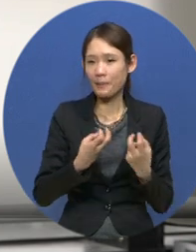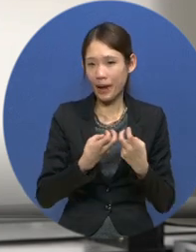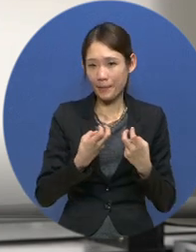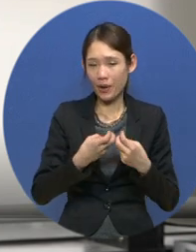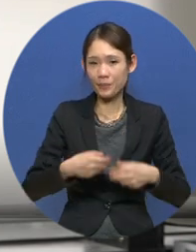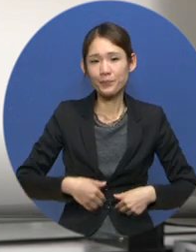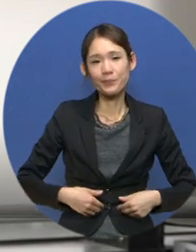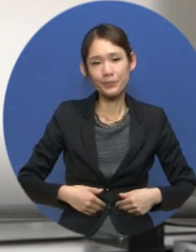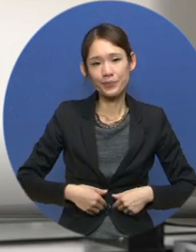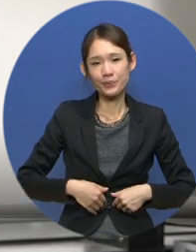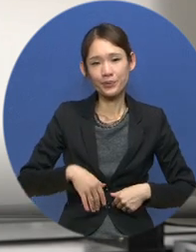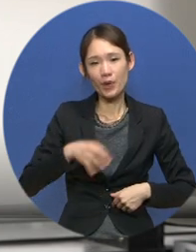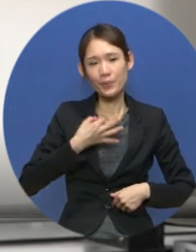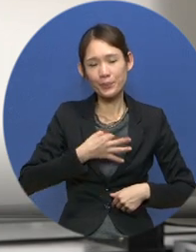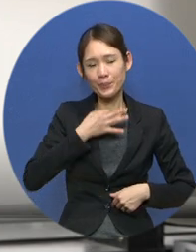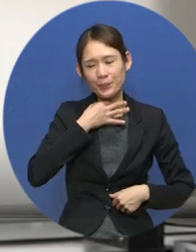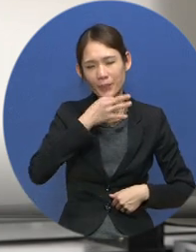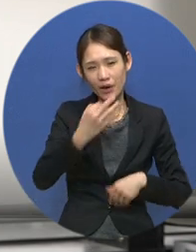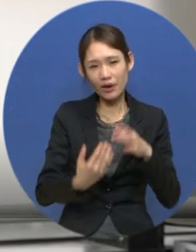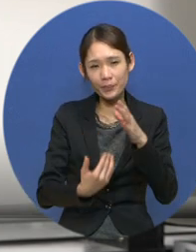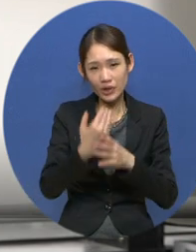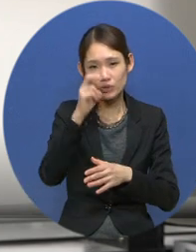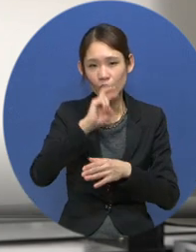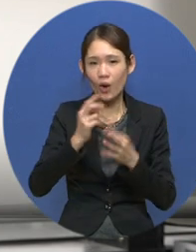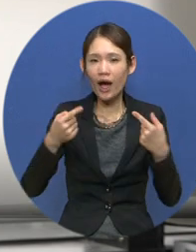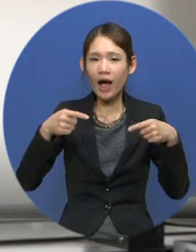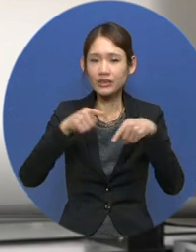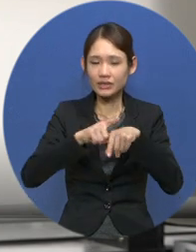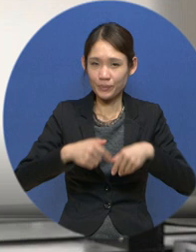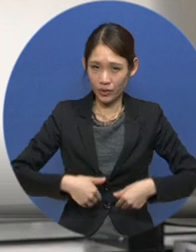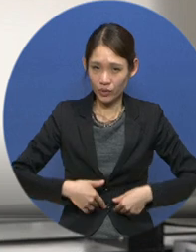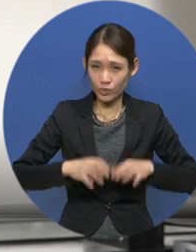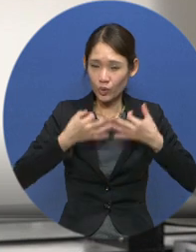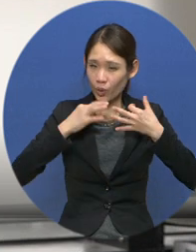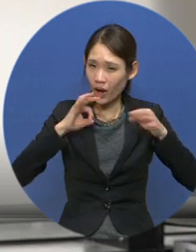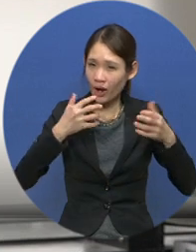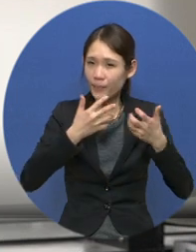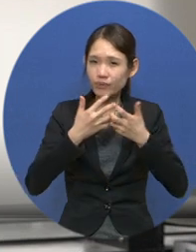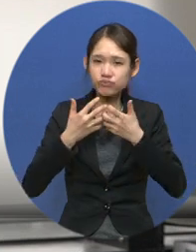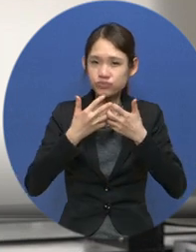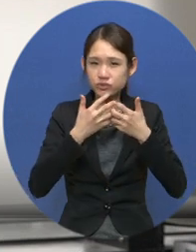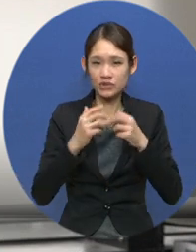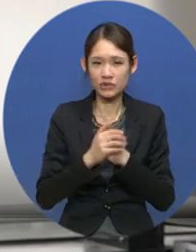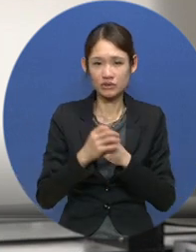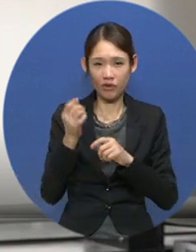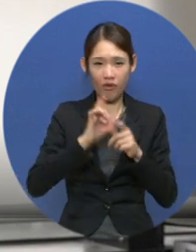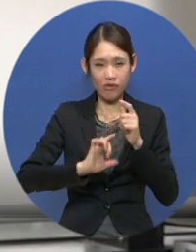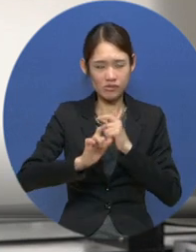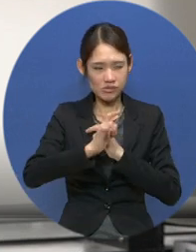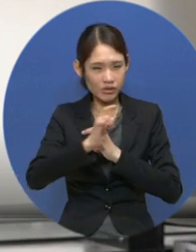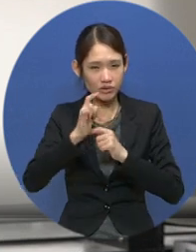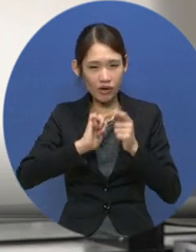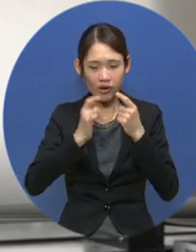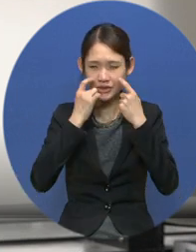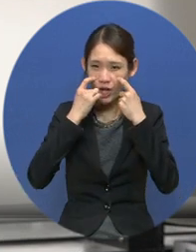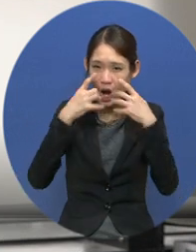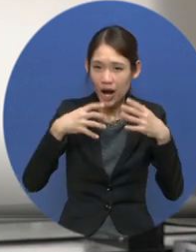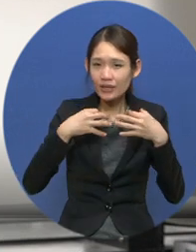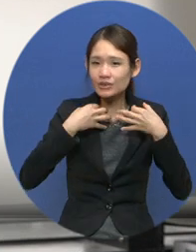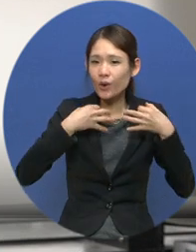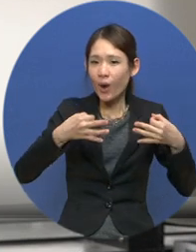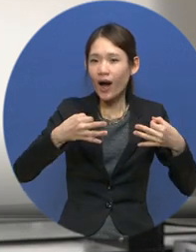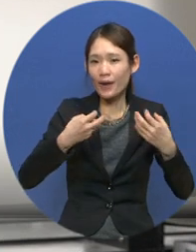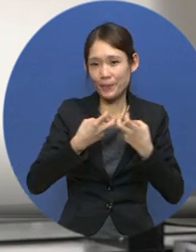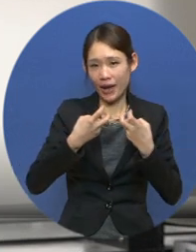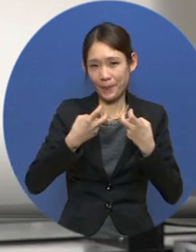하잖아요. 그리고 발성적으로도 노래를 같이 해줘야 소리가 굉장히 풍부해지거든요. 그리고 더 크게, 더 정확하게 소리를 내는 법들을